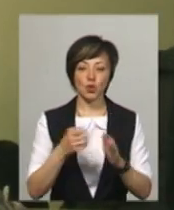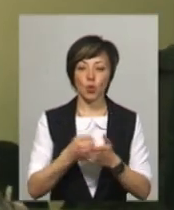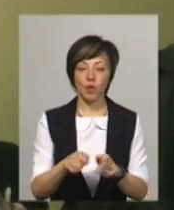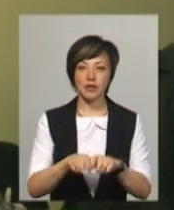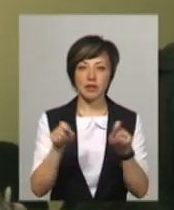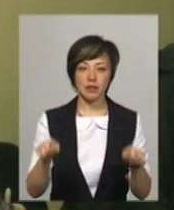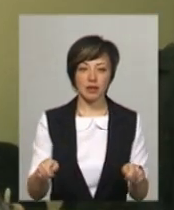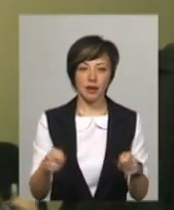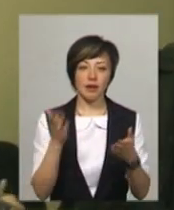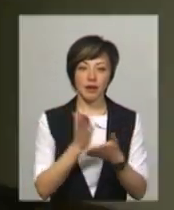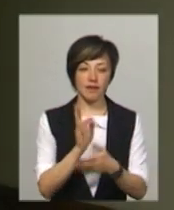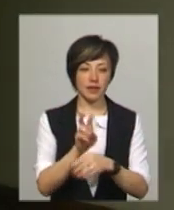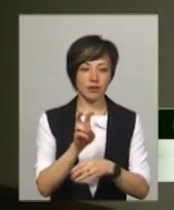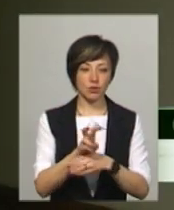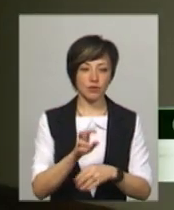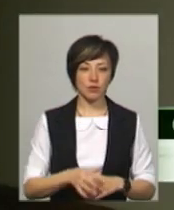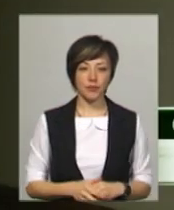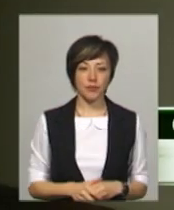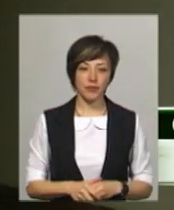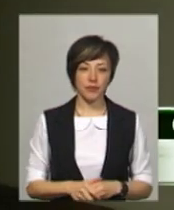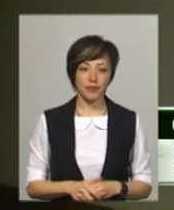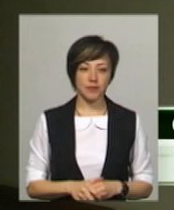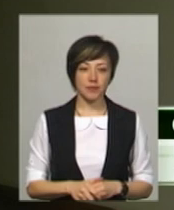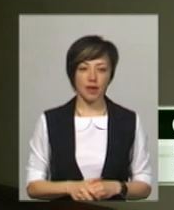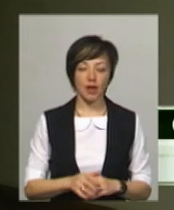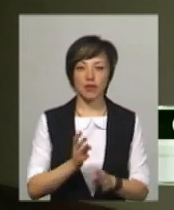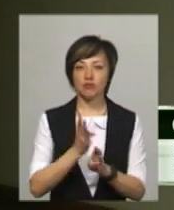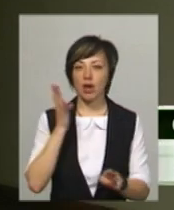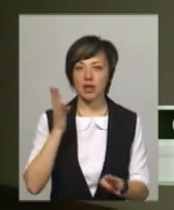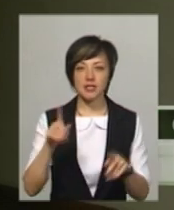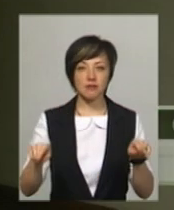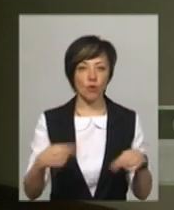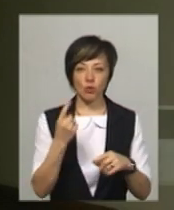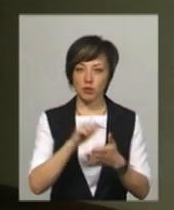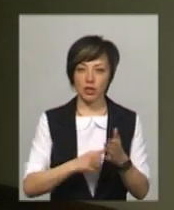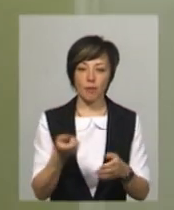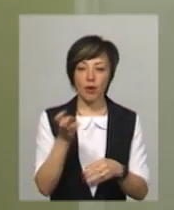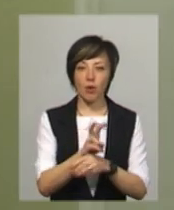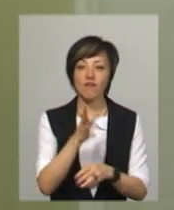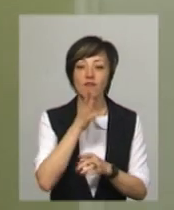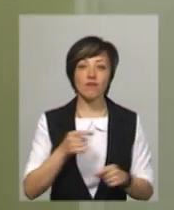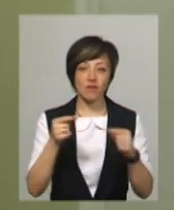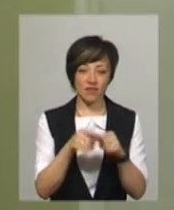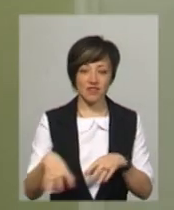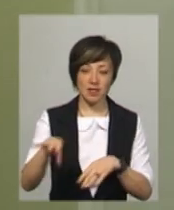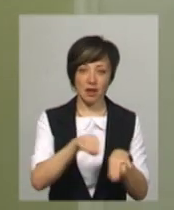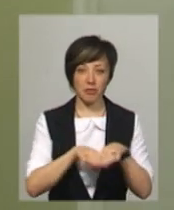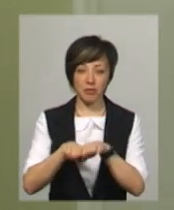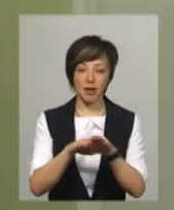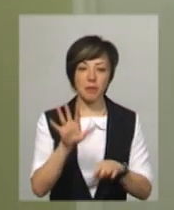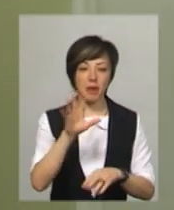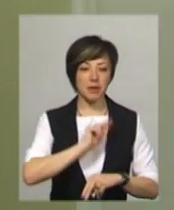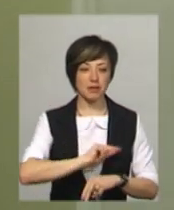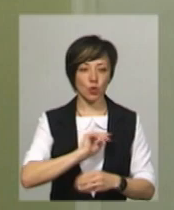під дверима вже є відвідувачі. Черги створюються тільки з одної причини, що всі приходять на один час. У відділі сьогодні п'ятеро